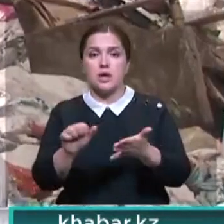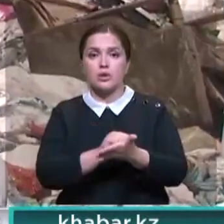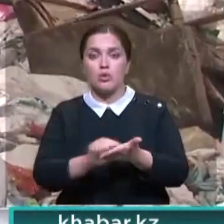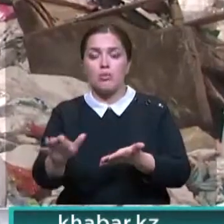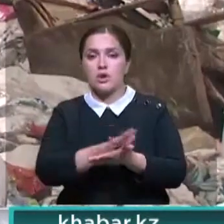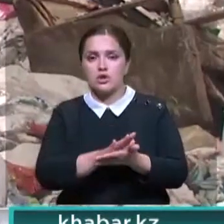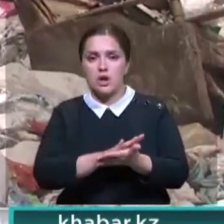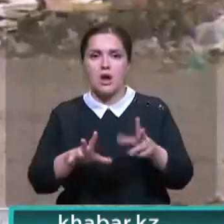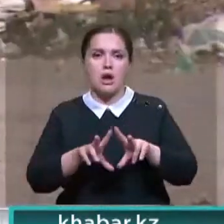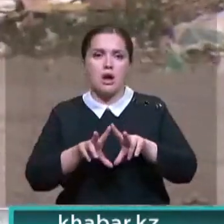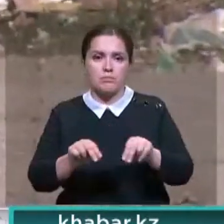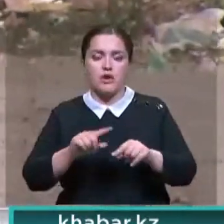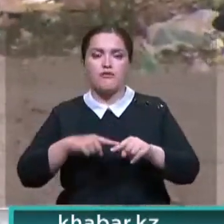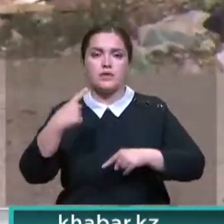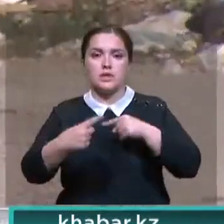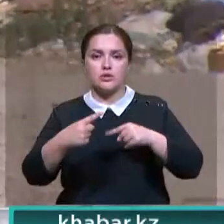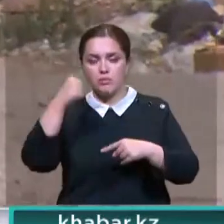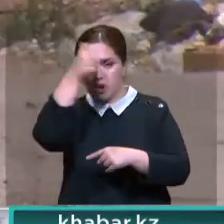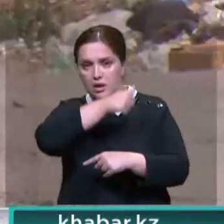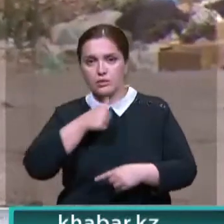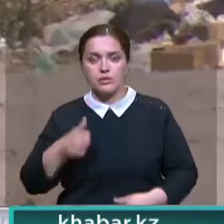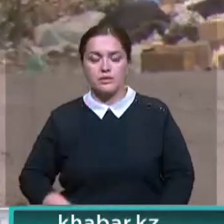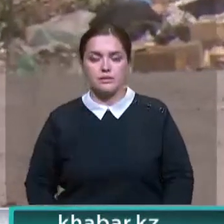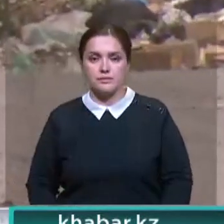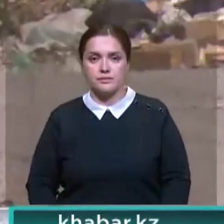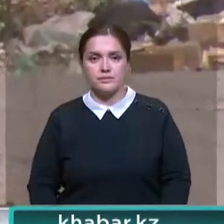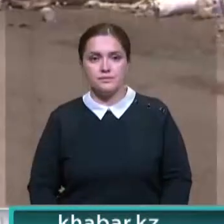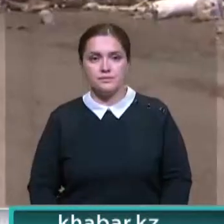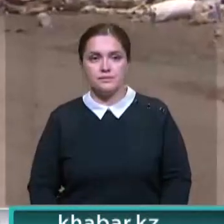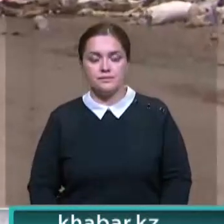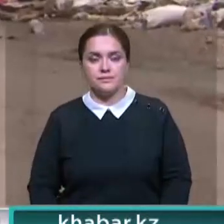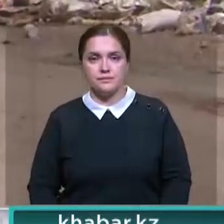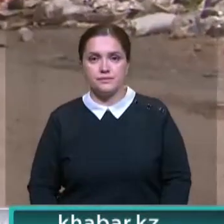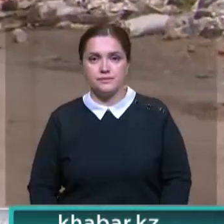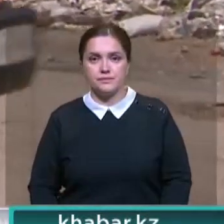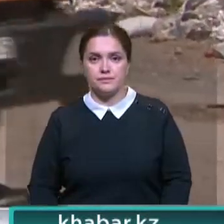территорию обещают в следующем году. Гафу Али, Нурдаулет Жаксыбаев. Итоги дня. Алматинская область.